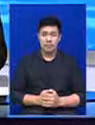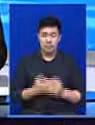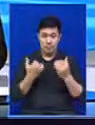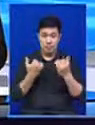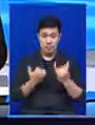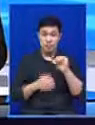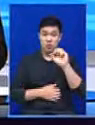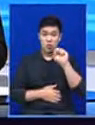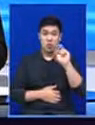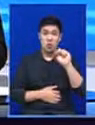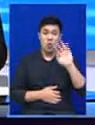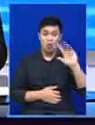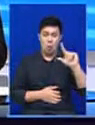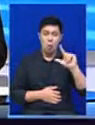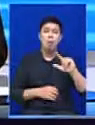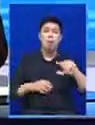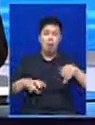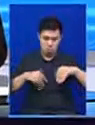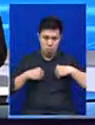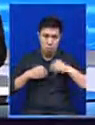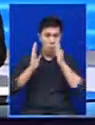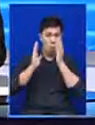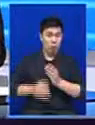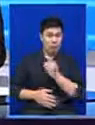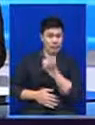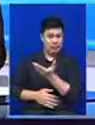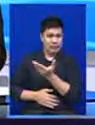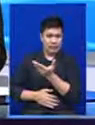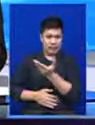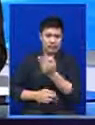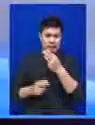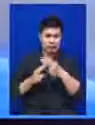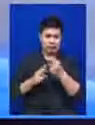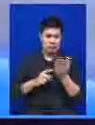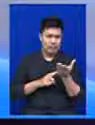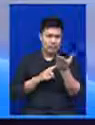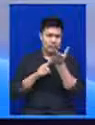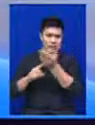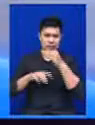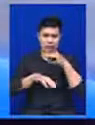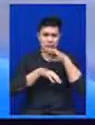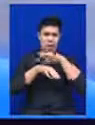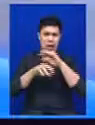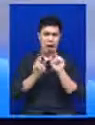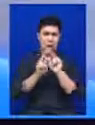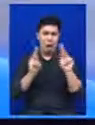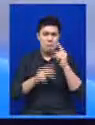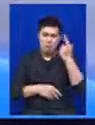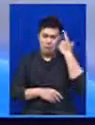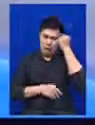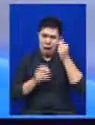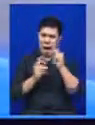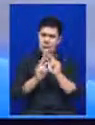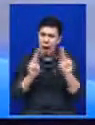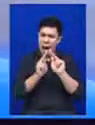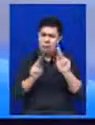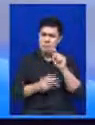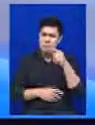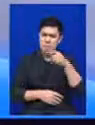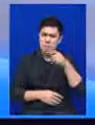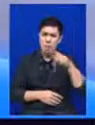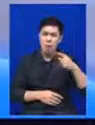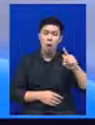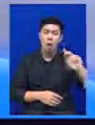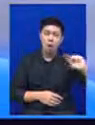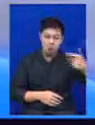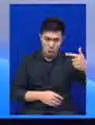สภานิติบัญญัติแห่งชาตินะคะให้ความเห็นชอบบุคคลผู้ได้รับการเสนอชื่อให้ดำรงตำแหน่งกรรมการผู้ทรงคุณวุฒิในคณะกรรมการป้องกันและปราบปรามการฟ